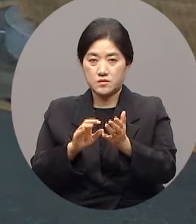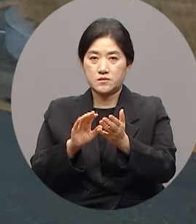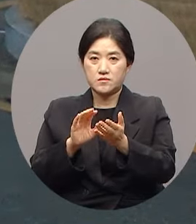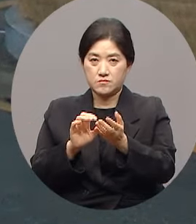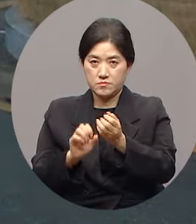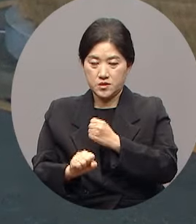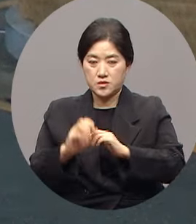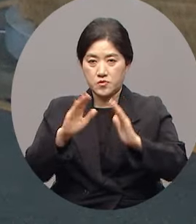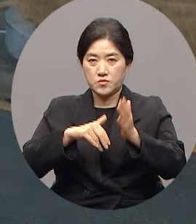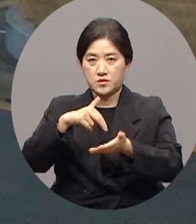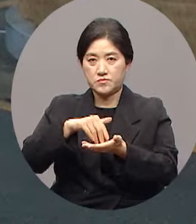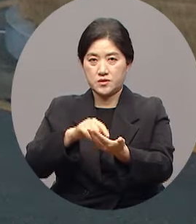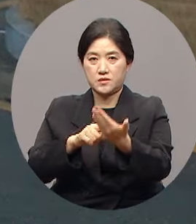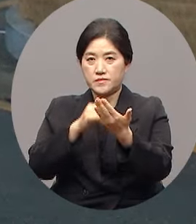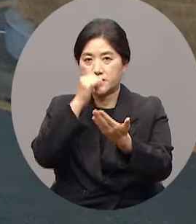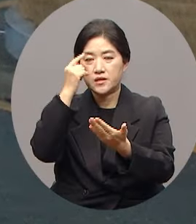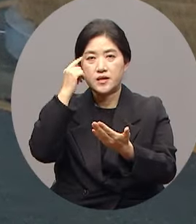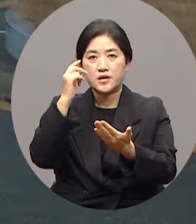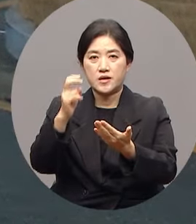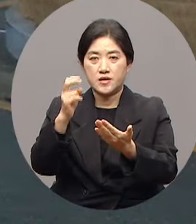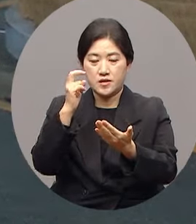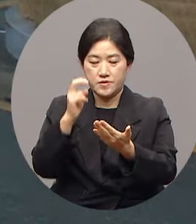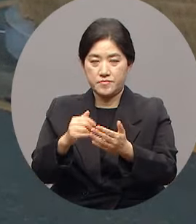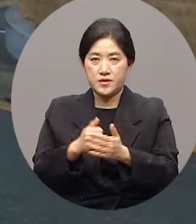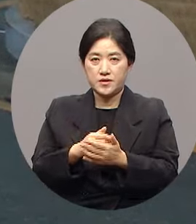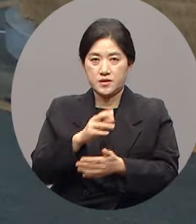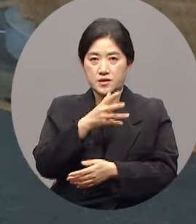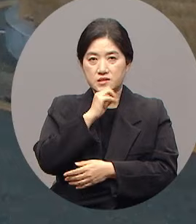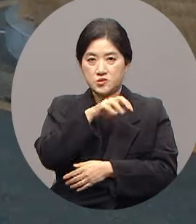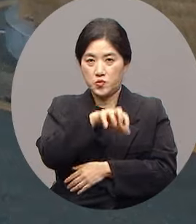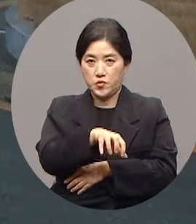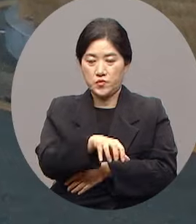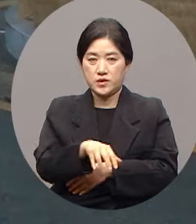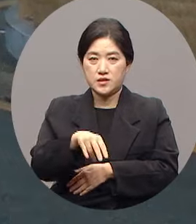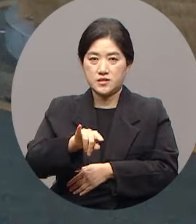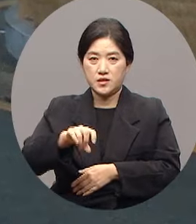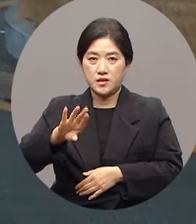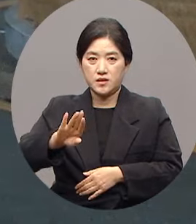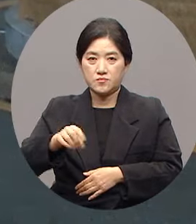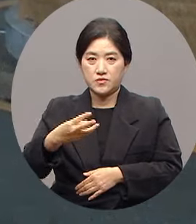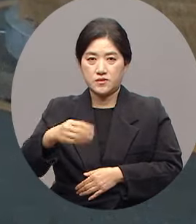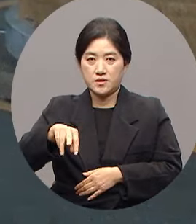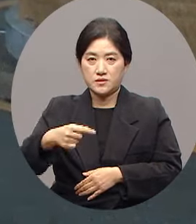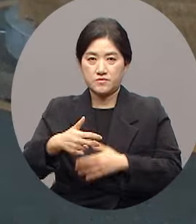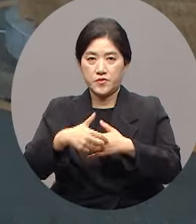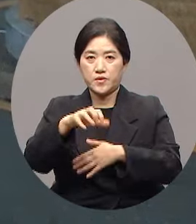공식 입장을 정리할 것으로 보입니다. 지금까지 신촌 세브란스 병원에서 MBC 뉴스 유서영입니다.